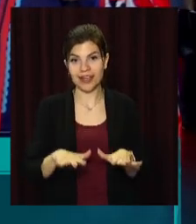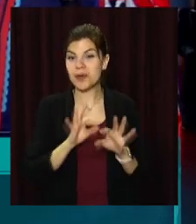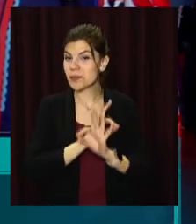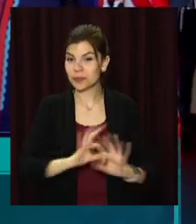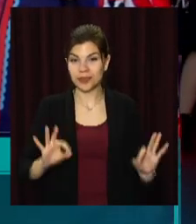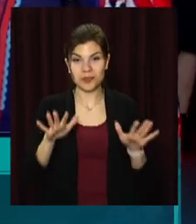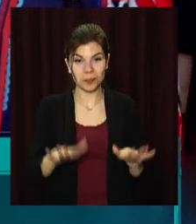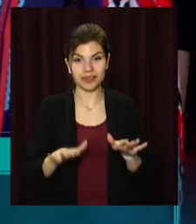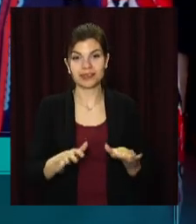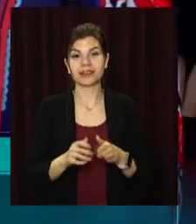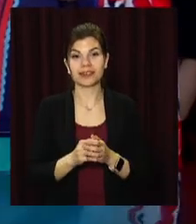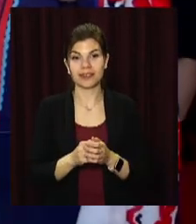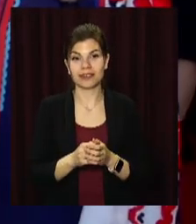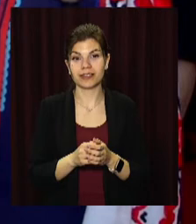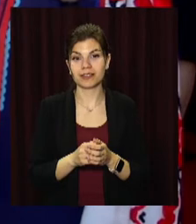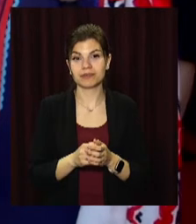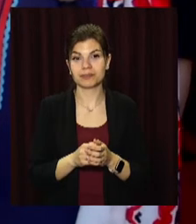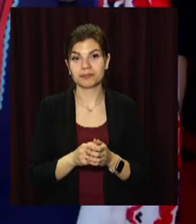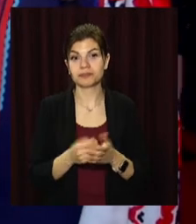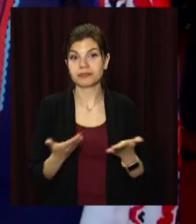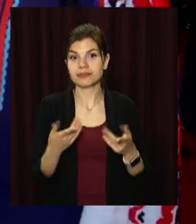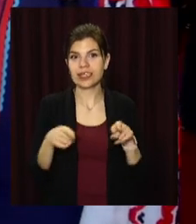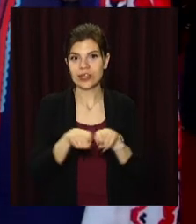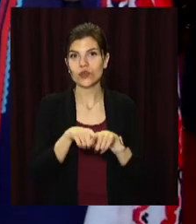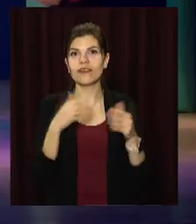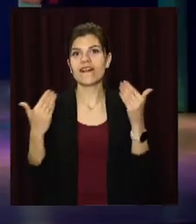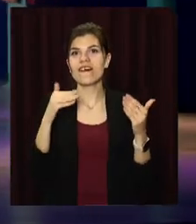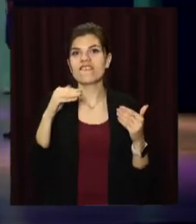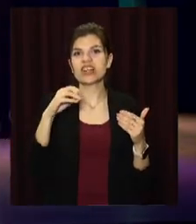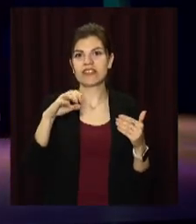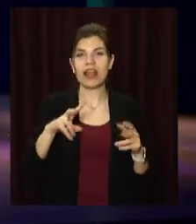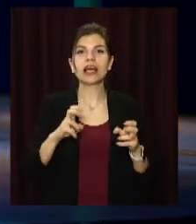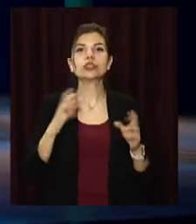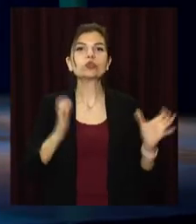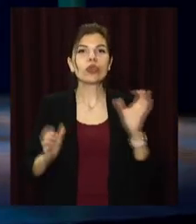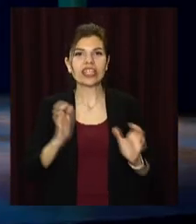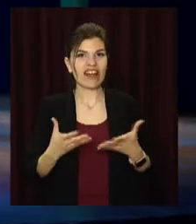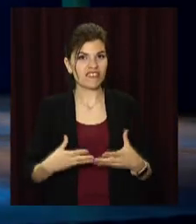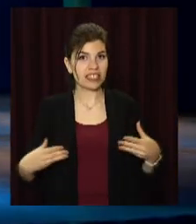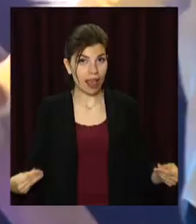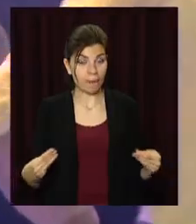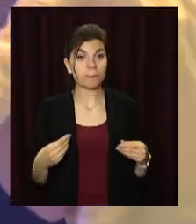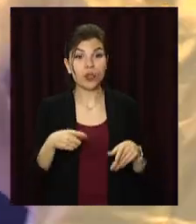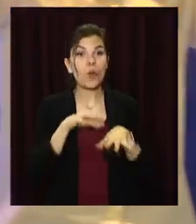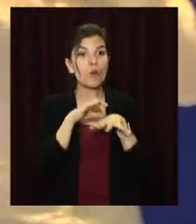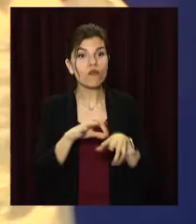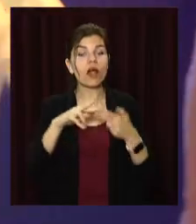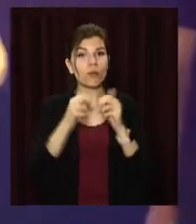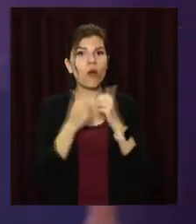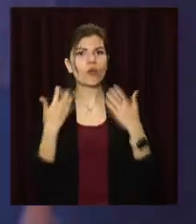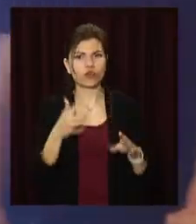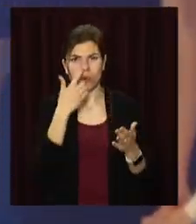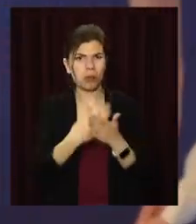місці. От і на такому фестивалі, як «Студентська весна». Фестиваль «Студентська весна» проводять у Кам'янському вже понад 20